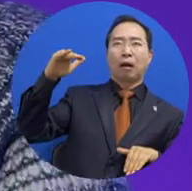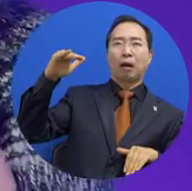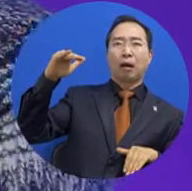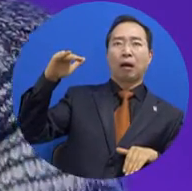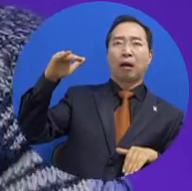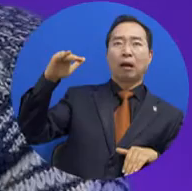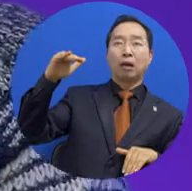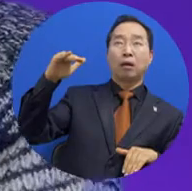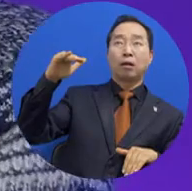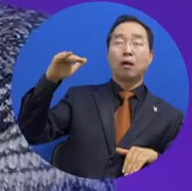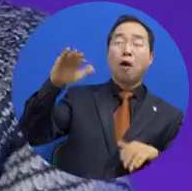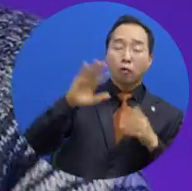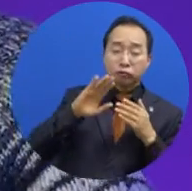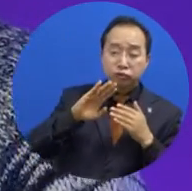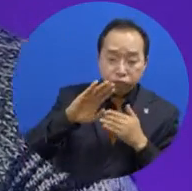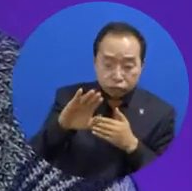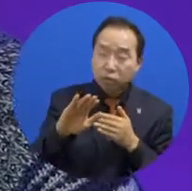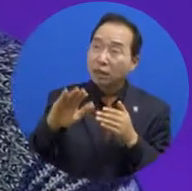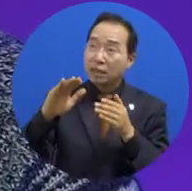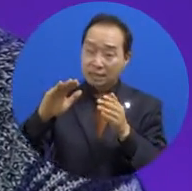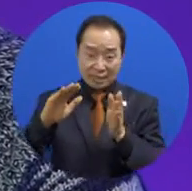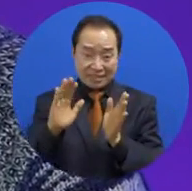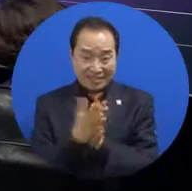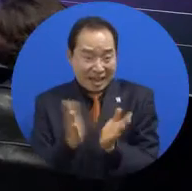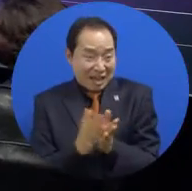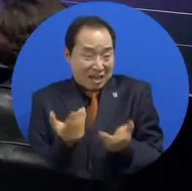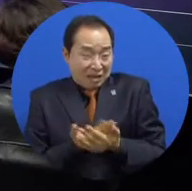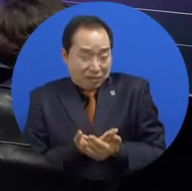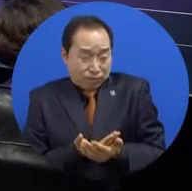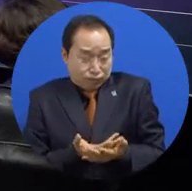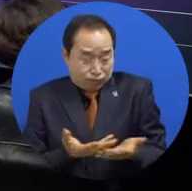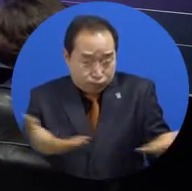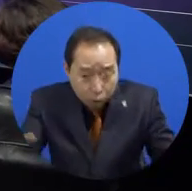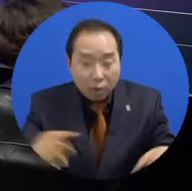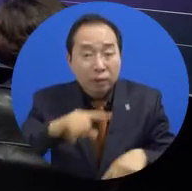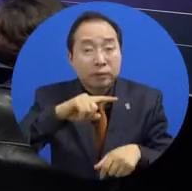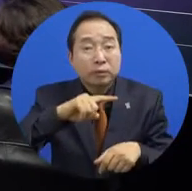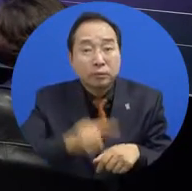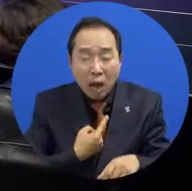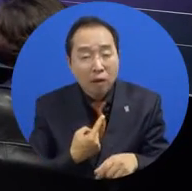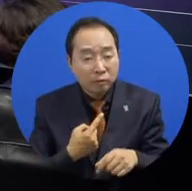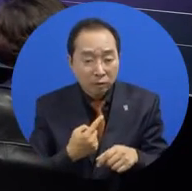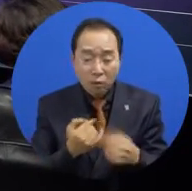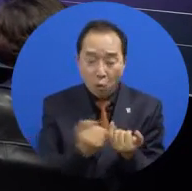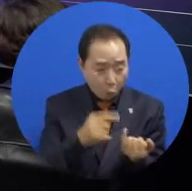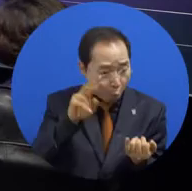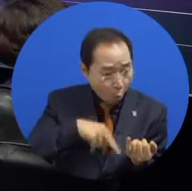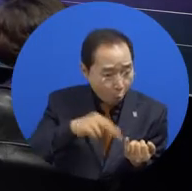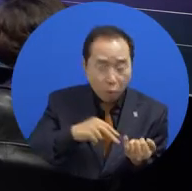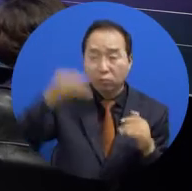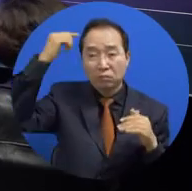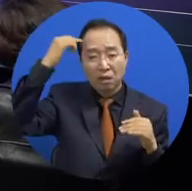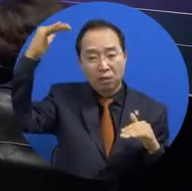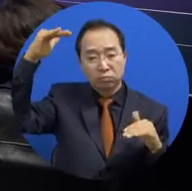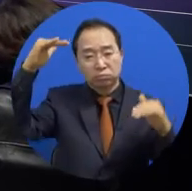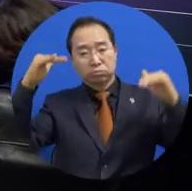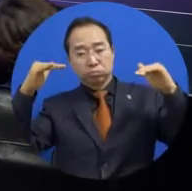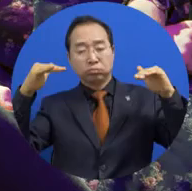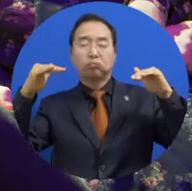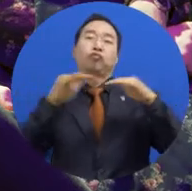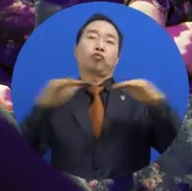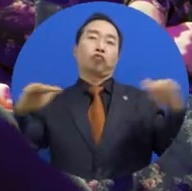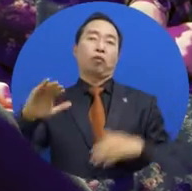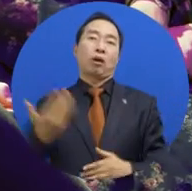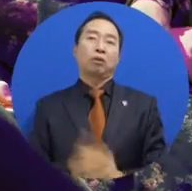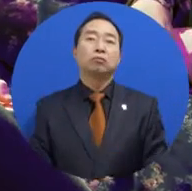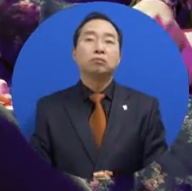이 모든 걸 타파한 건 책이 있어서예요. 책이 없다면 지금 누군가 읽은 사람한테 가서 또 물어봐야 됩니다.